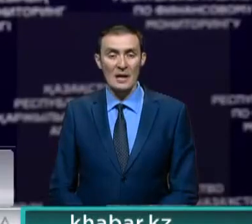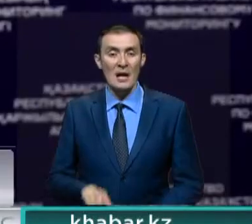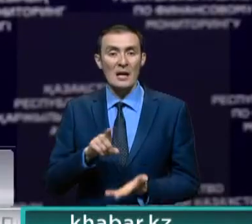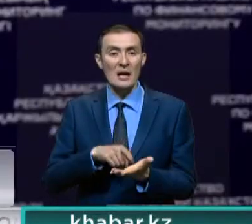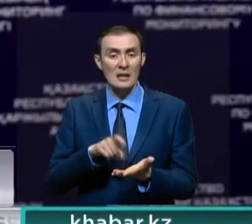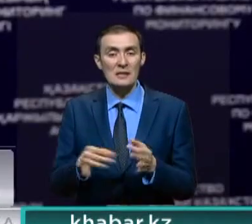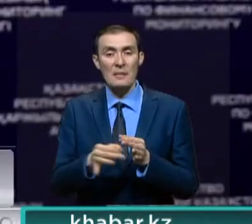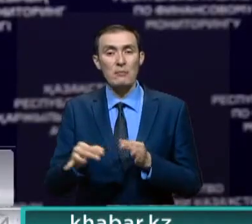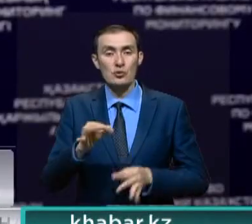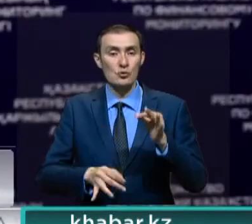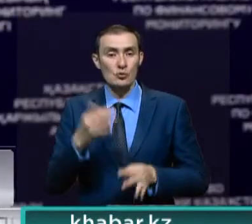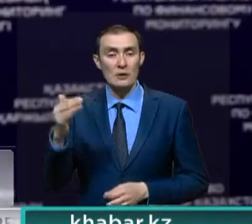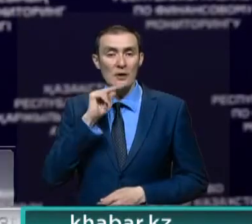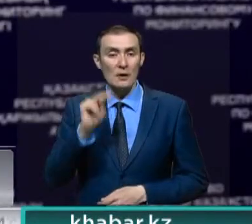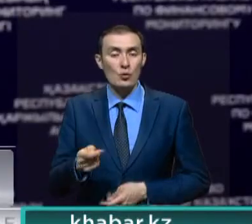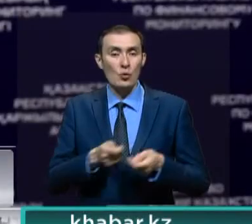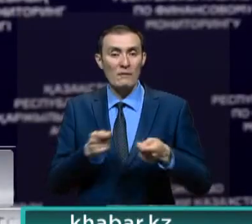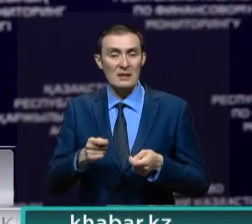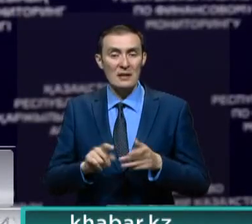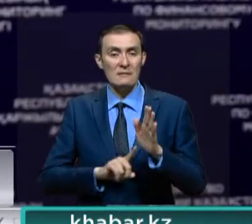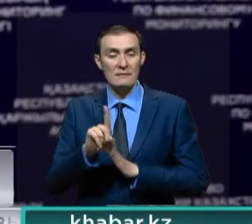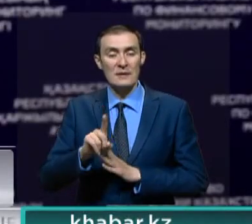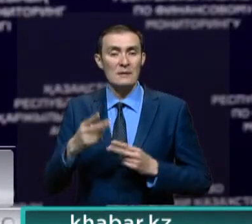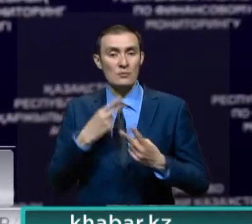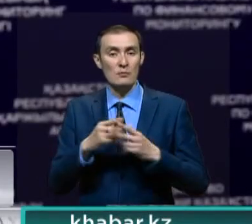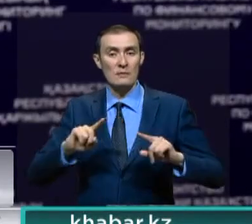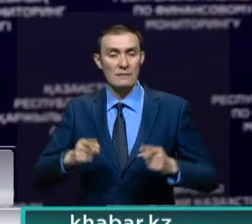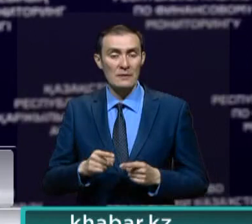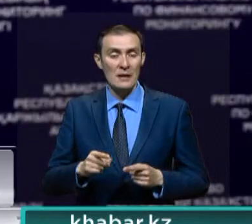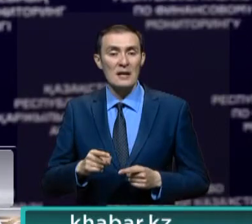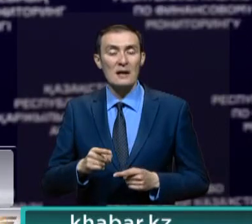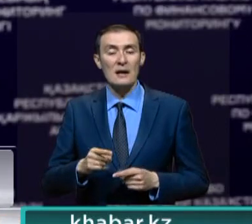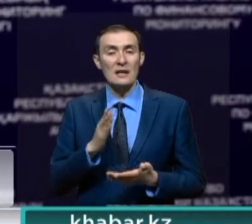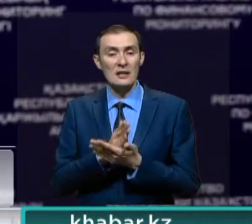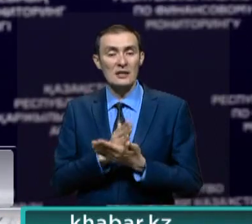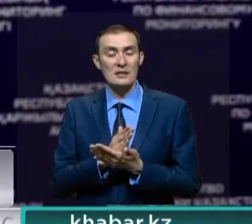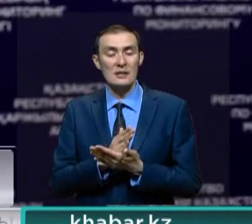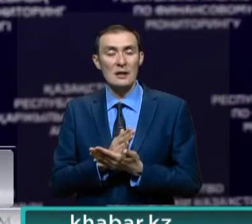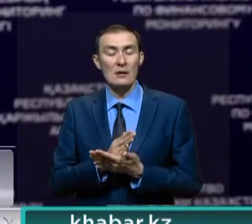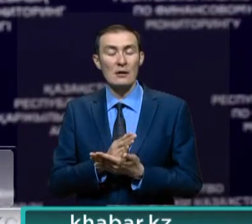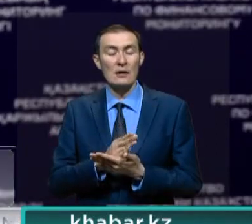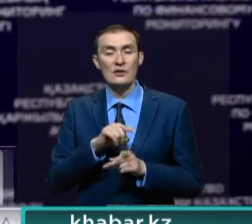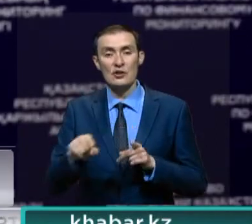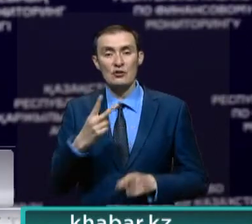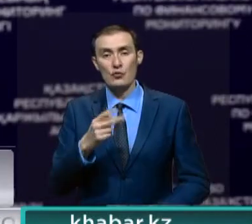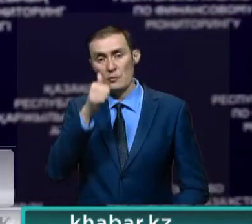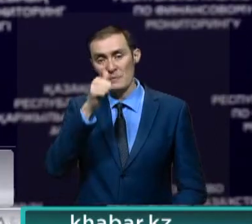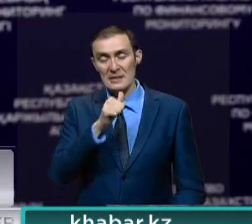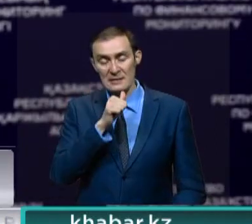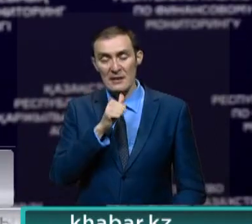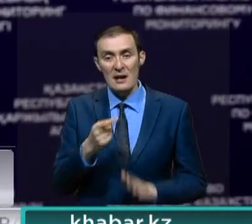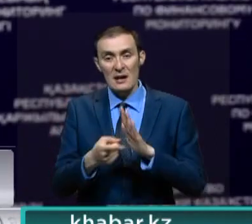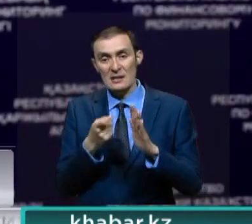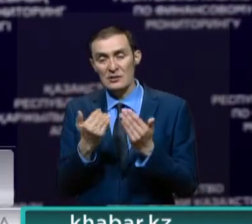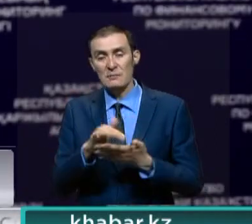Карагандинским областным судом в отношении руководителя санкционировано мера пресечения в виде содержания под стражей сроком на 2 месяца.